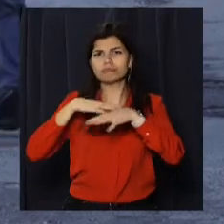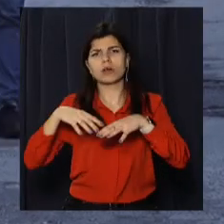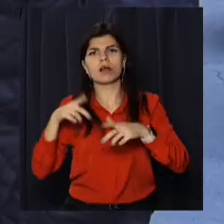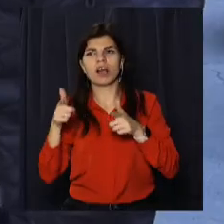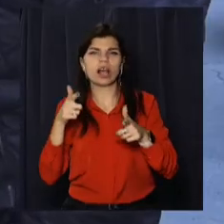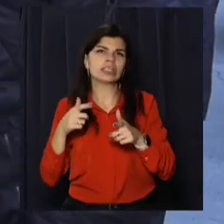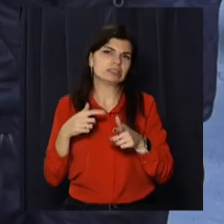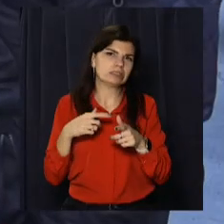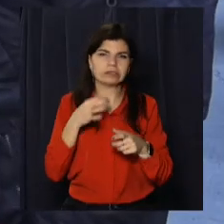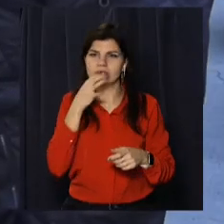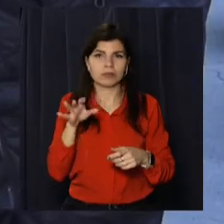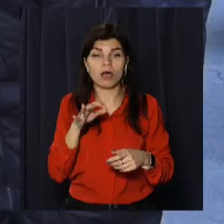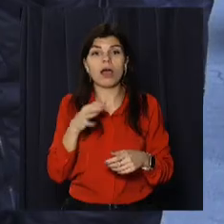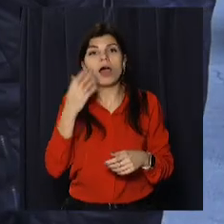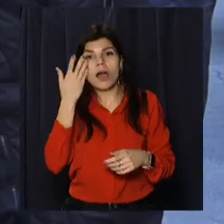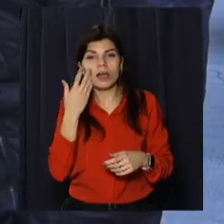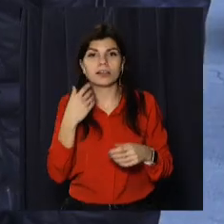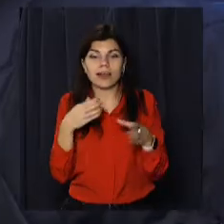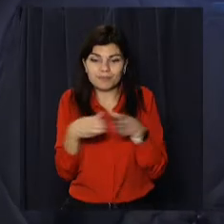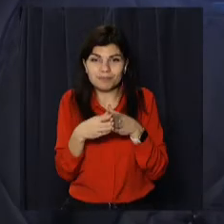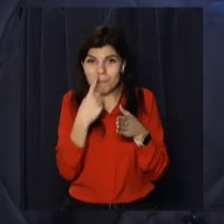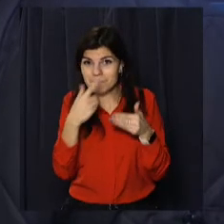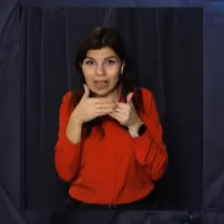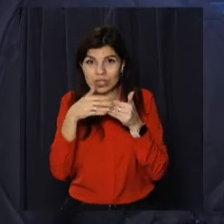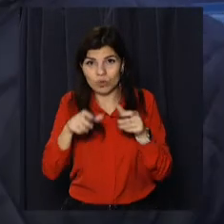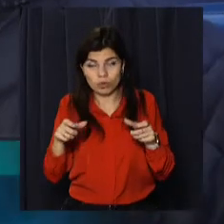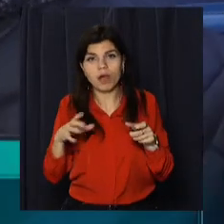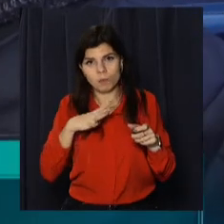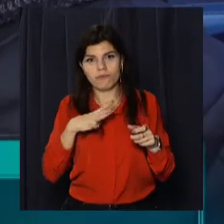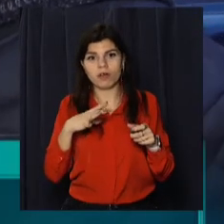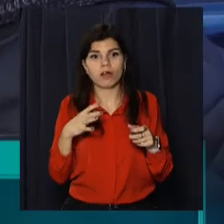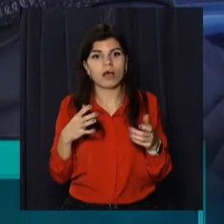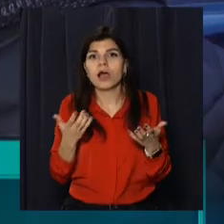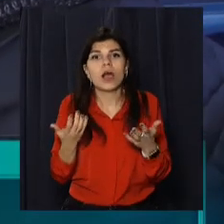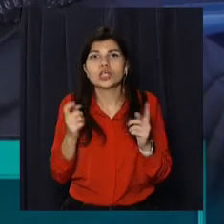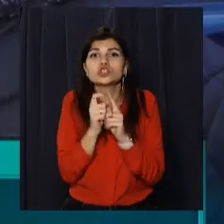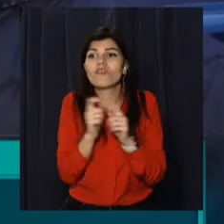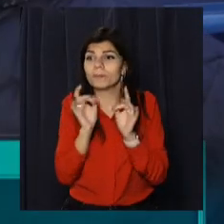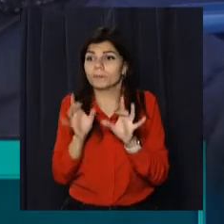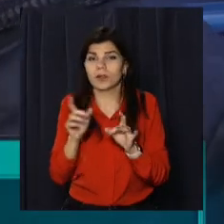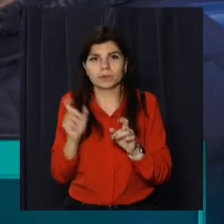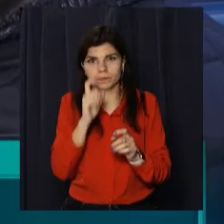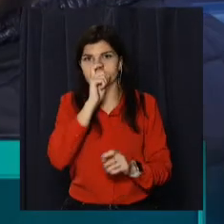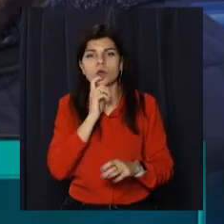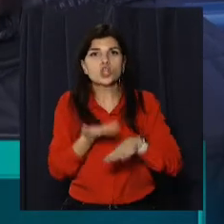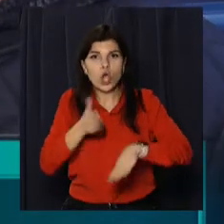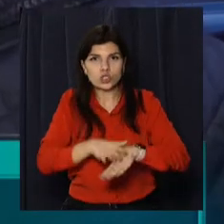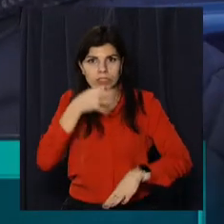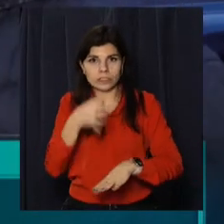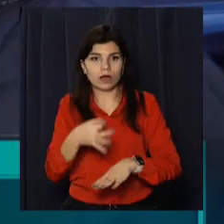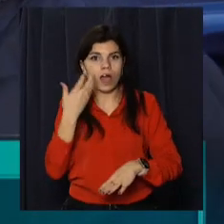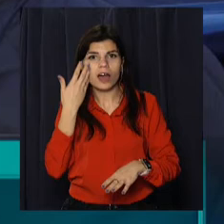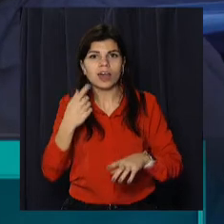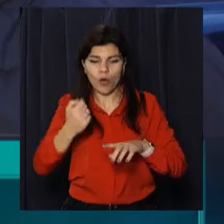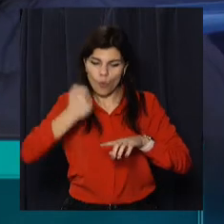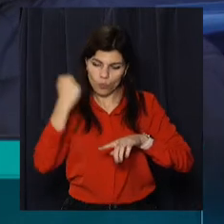або ж колег міцне слівце вставити може. Є ситуація, де, ну, краще слово не підбереш просто, да, ну, тяжело сказати, коли ударився